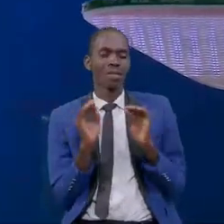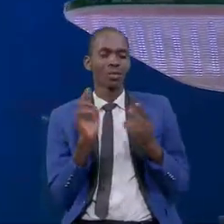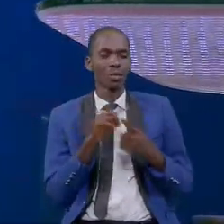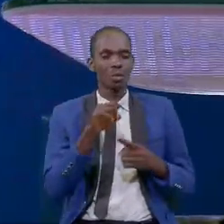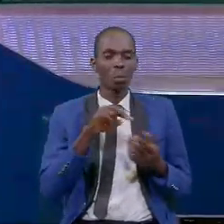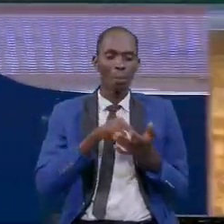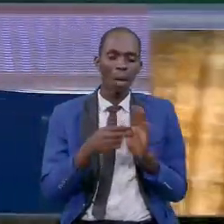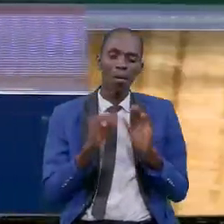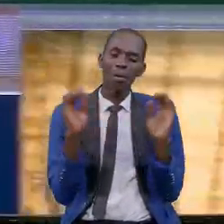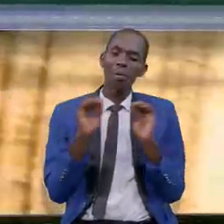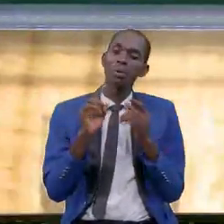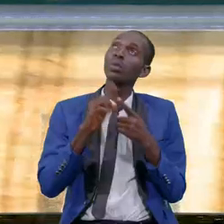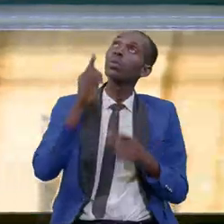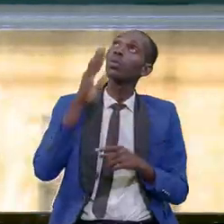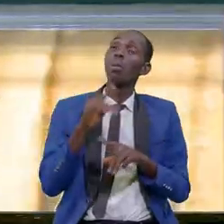ne vous dit rien.